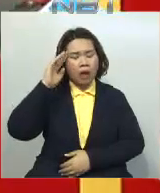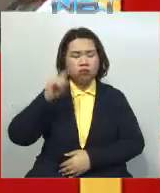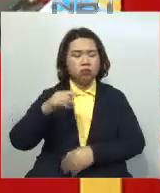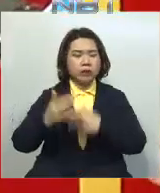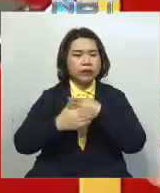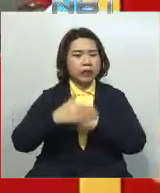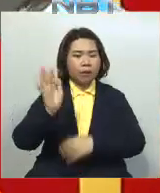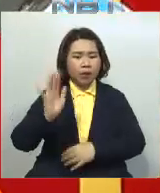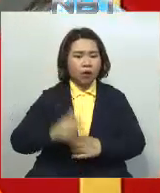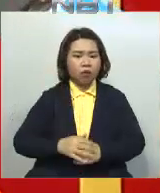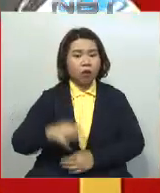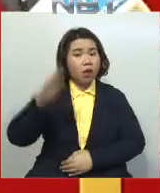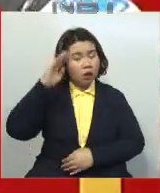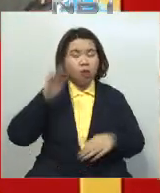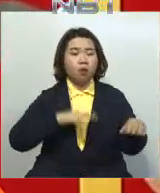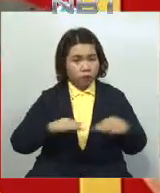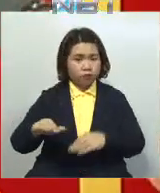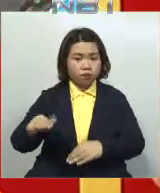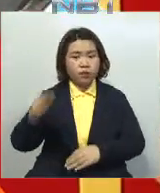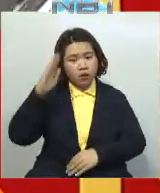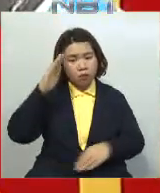ไม่ต้องเตือน มันก็ค่อยพร้อมอยู่แล้ว